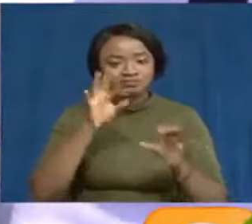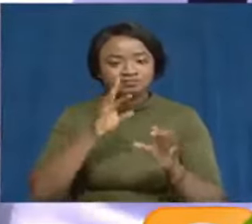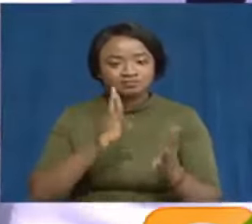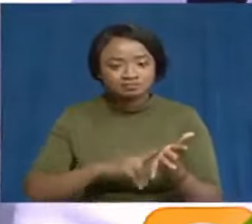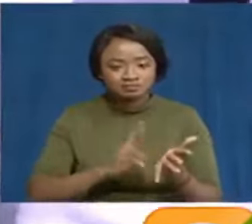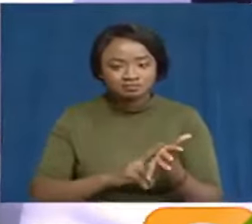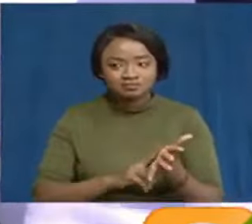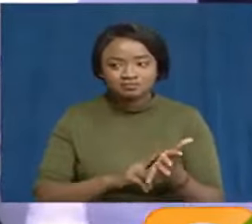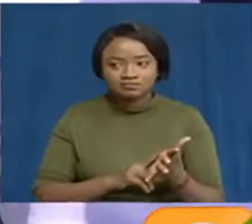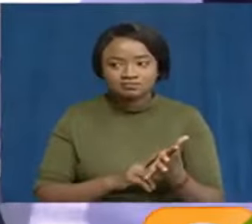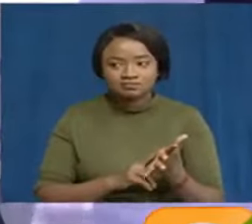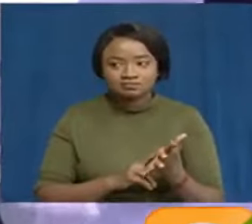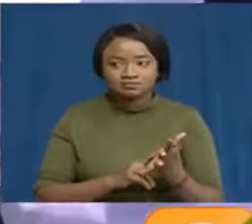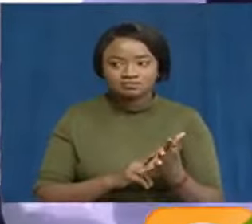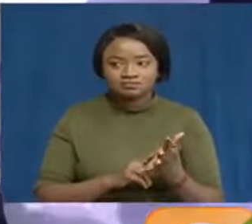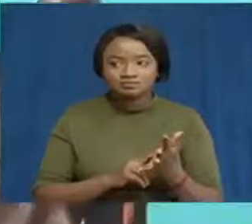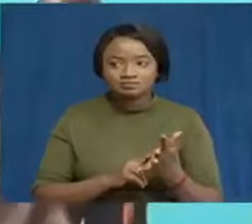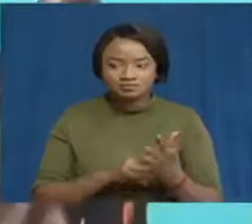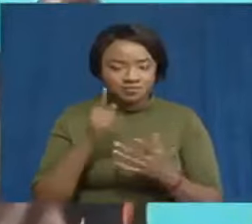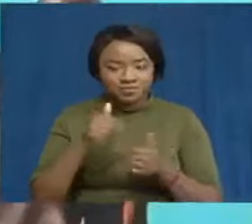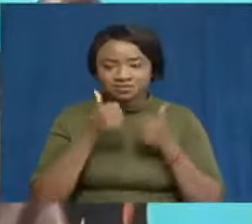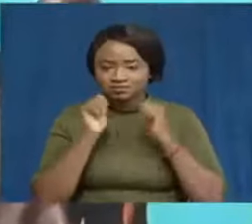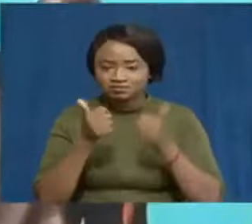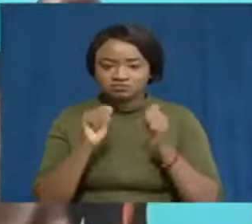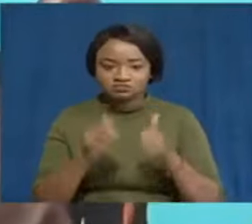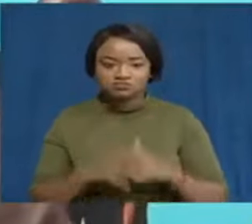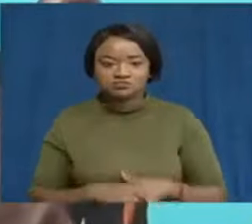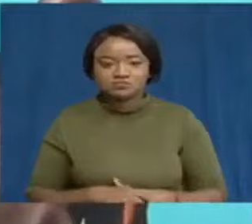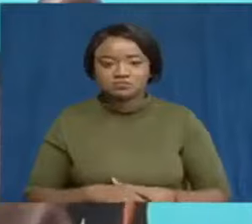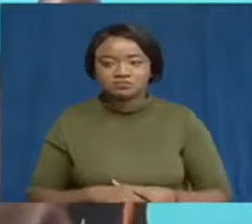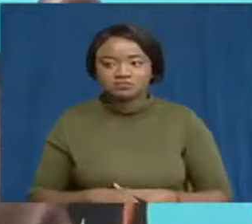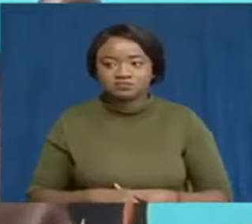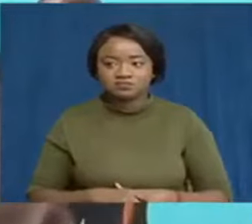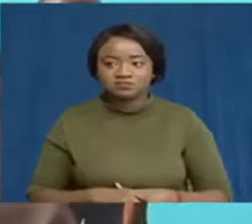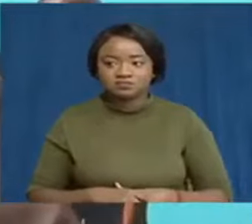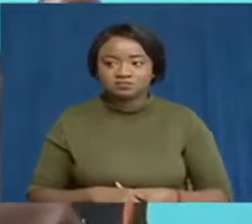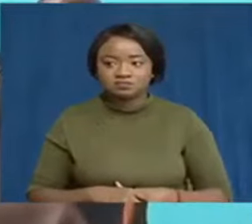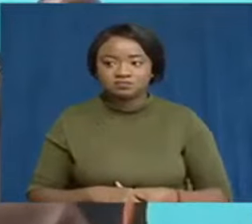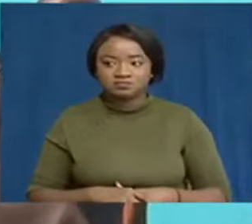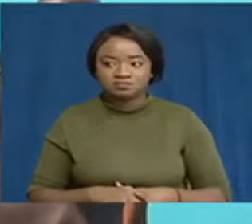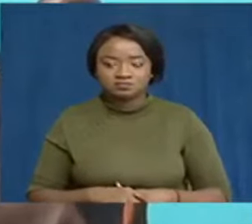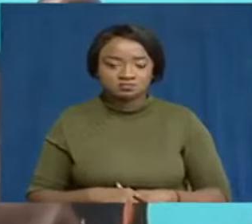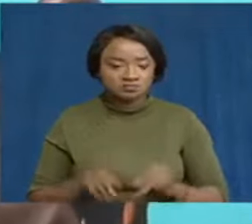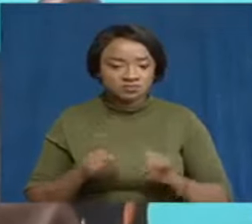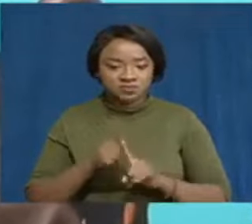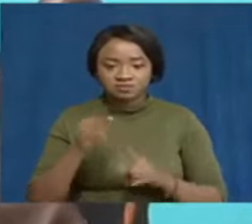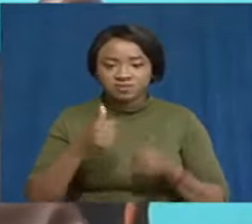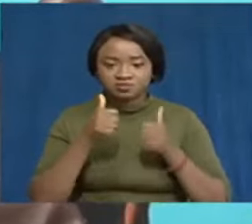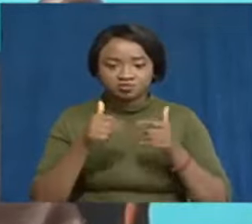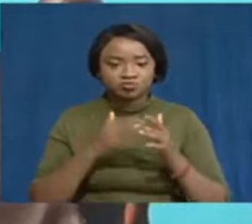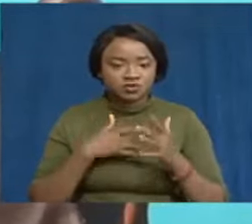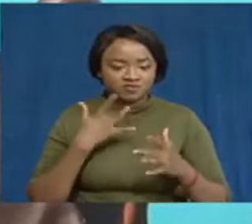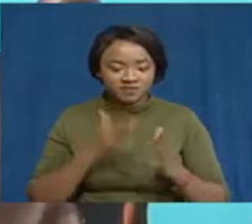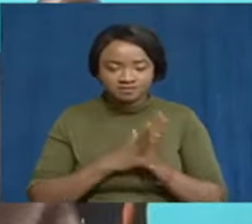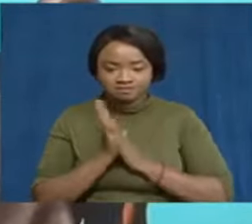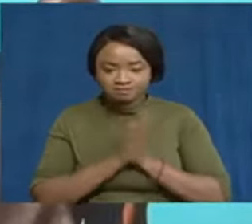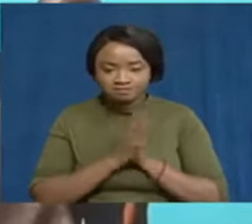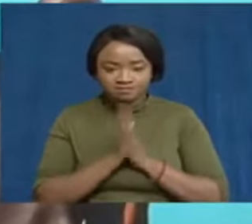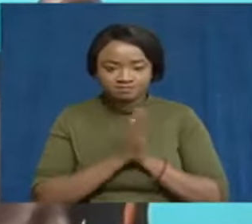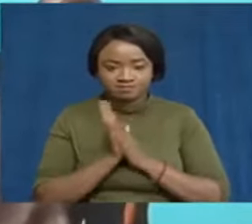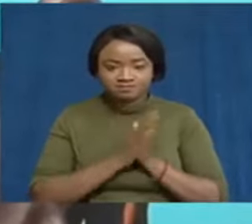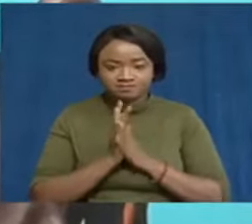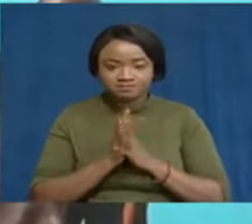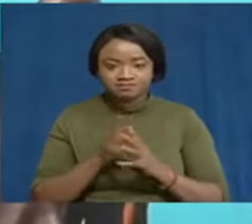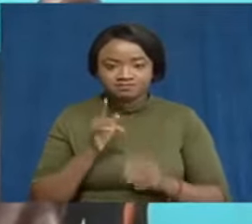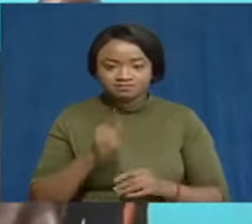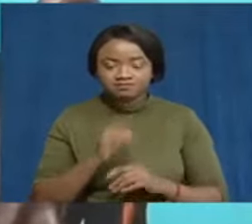day registration. Imefurahisha sana. Very interested in this event and they agreed even to upgrade it to the level